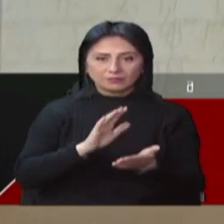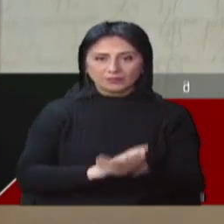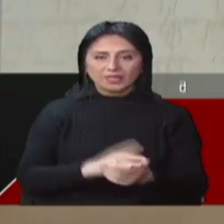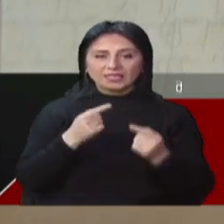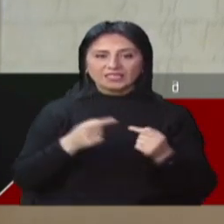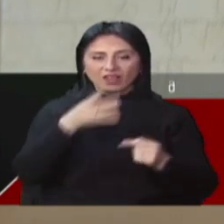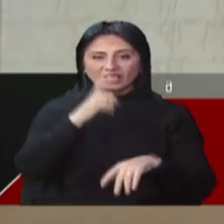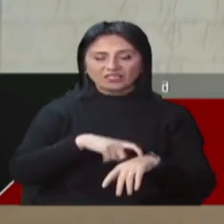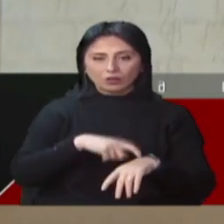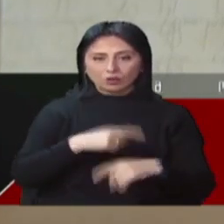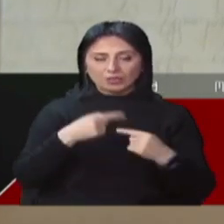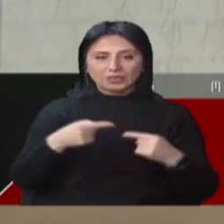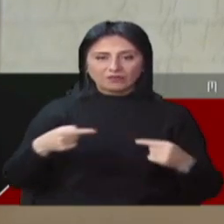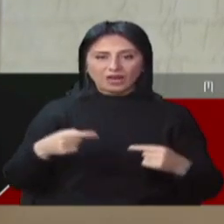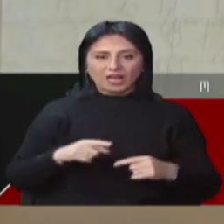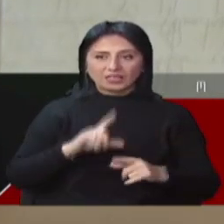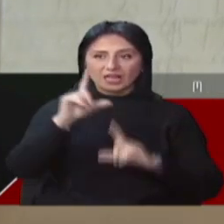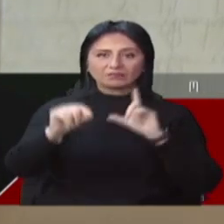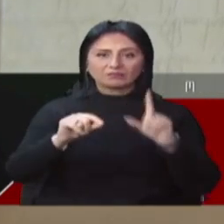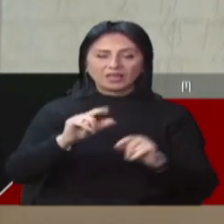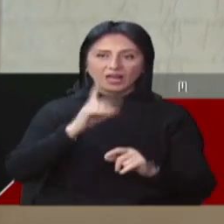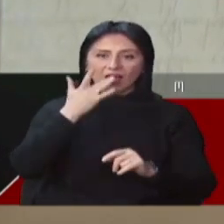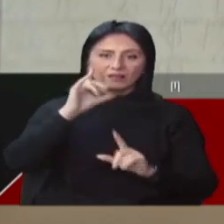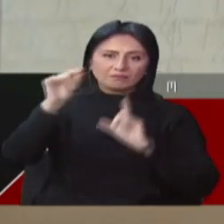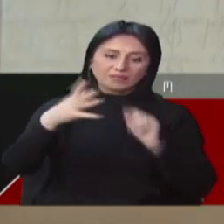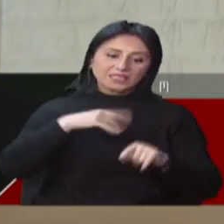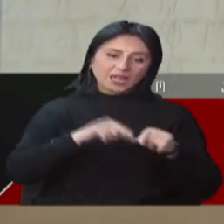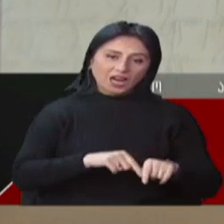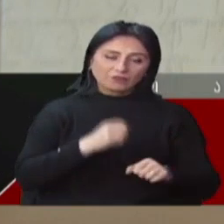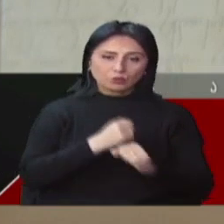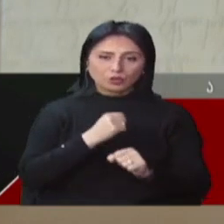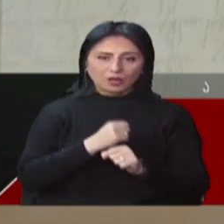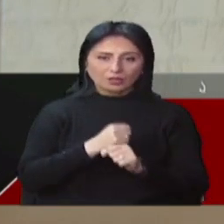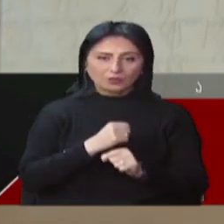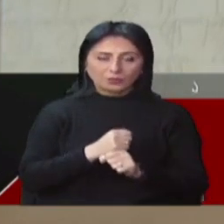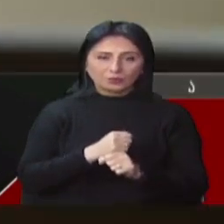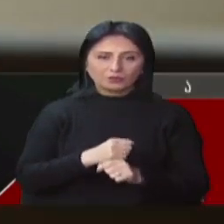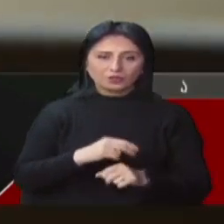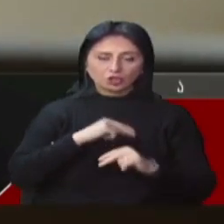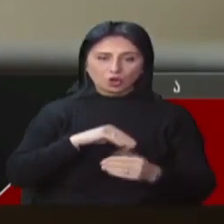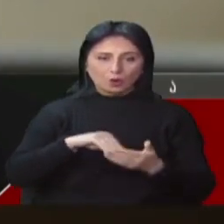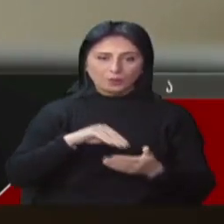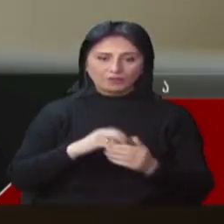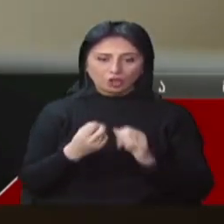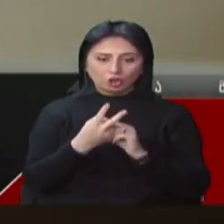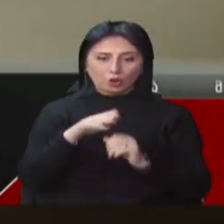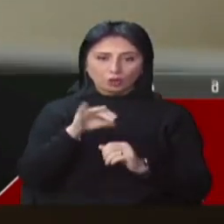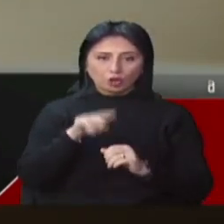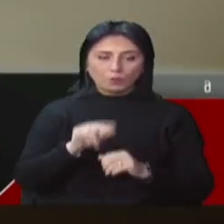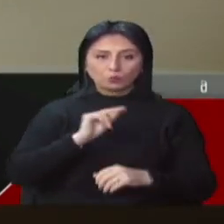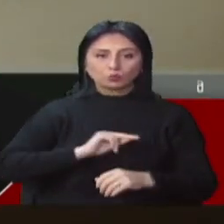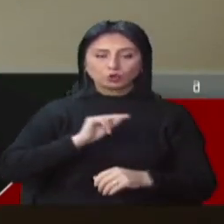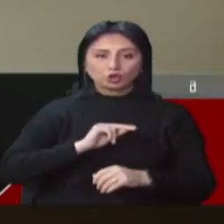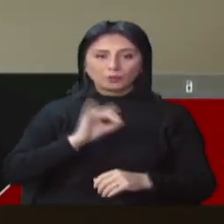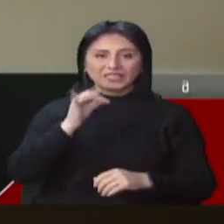სხვადასხვა დროს, სხვადასხვა ემიგრაციაში თუ საქართველოში გამოქვეყნებული შრომები. თორმეტ ტომეულზე